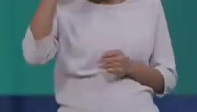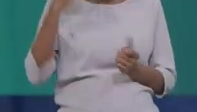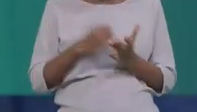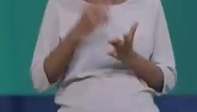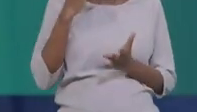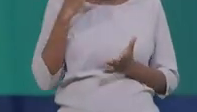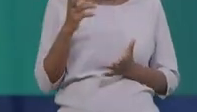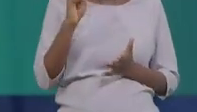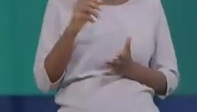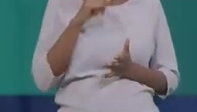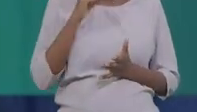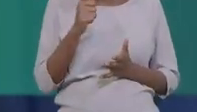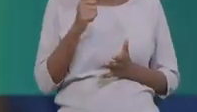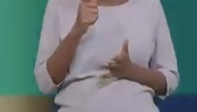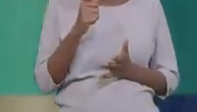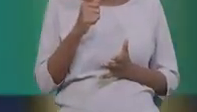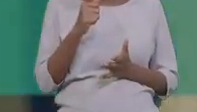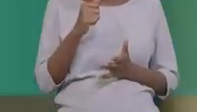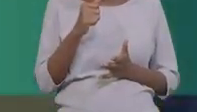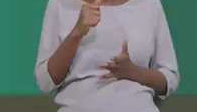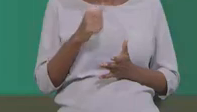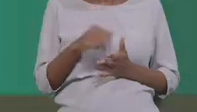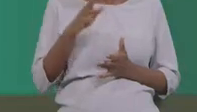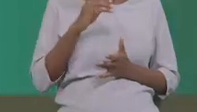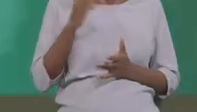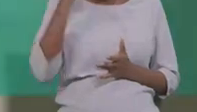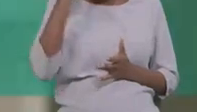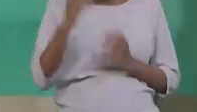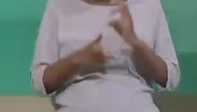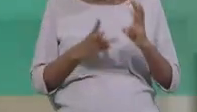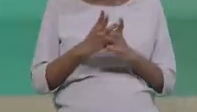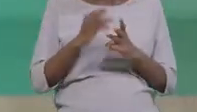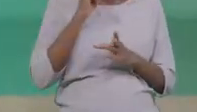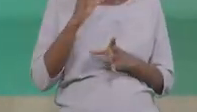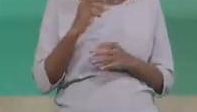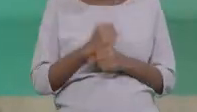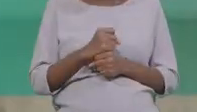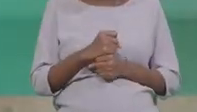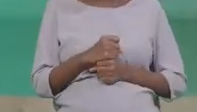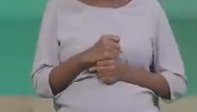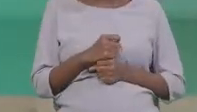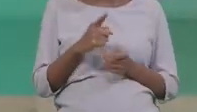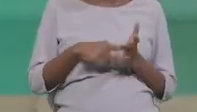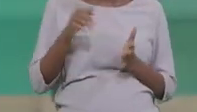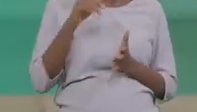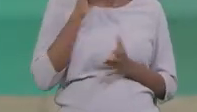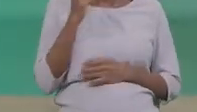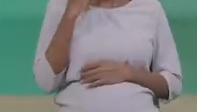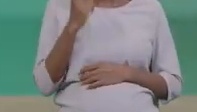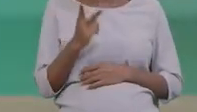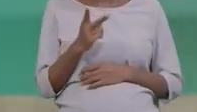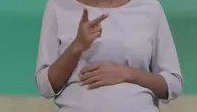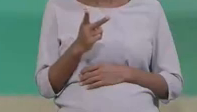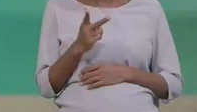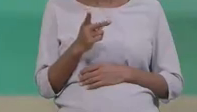peut recevoir parce qu'il ne le voit pas. Le monde ne reçoit pas ce